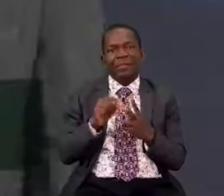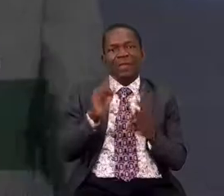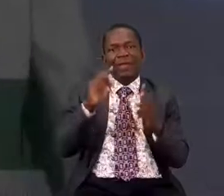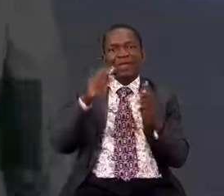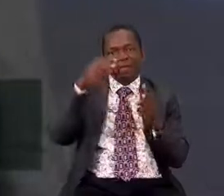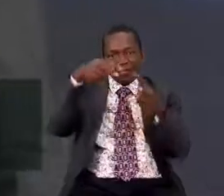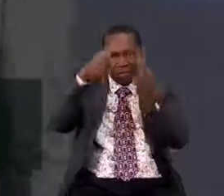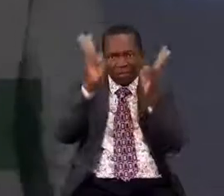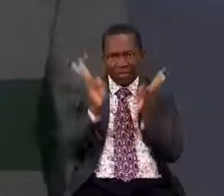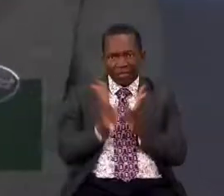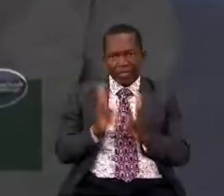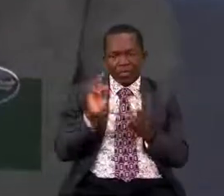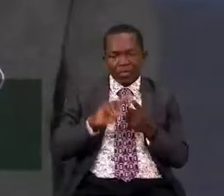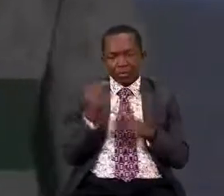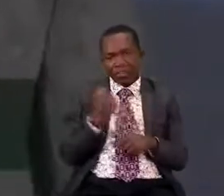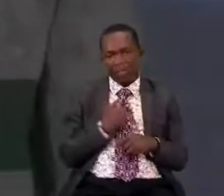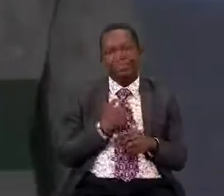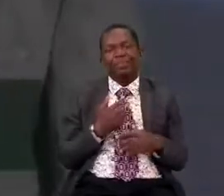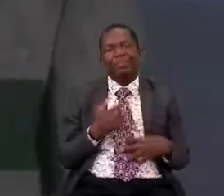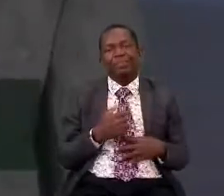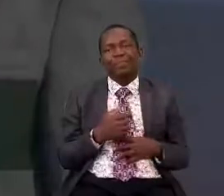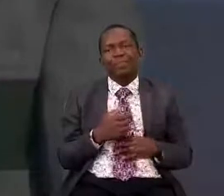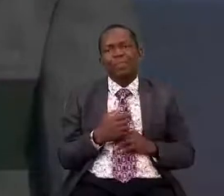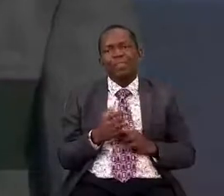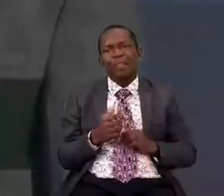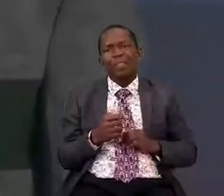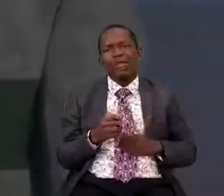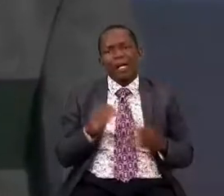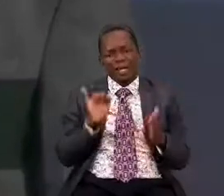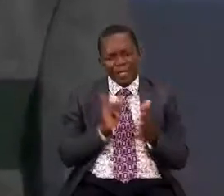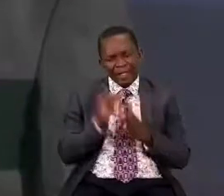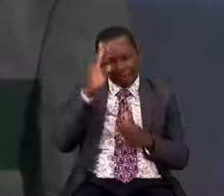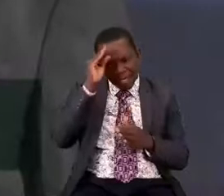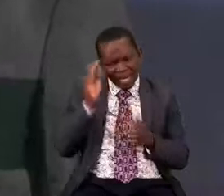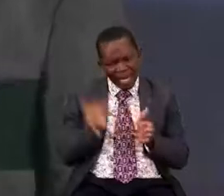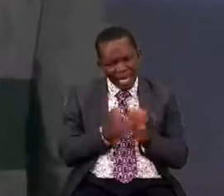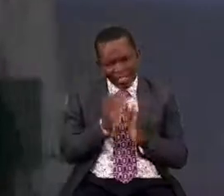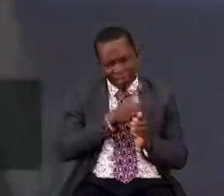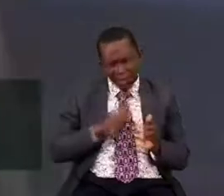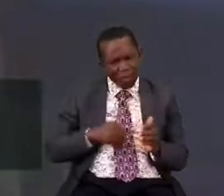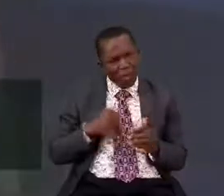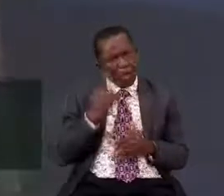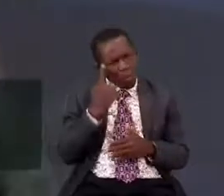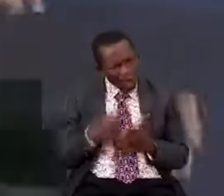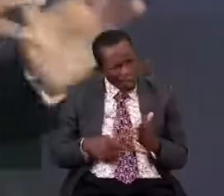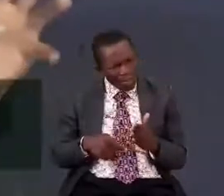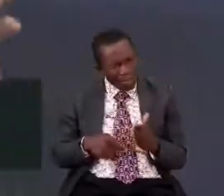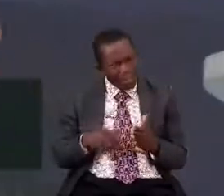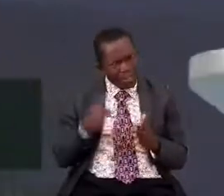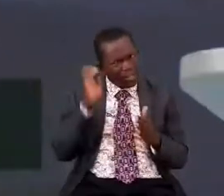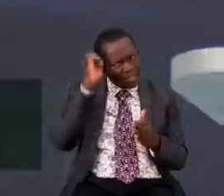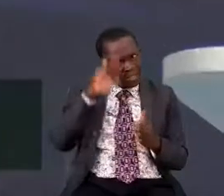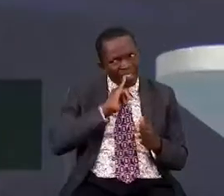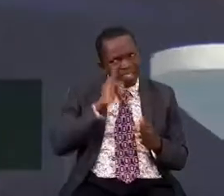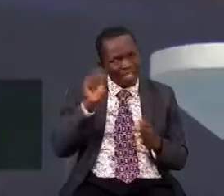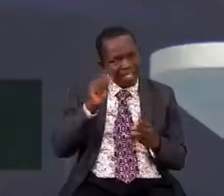instrument que tu as choisi? C'est un homme choisi qui va écrire ma révélation. Et